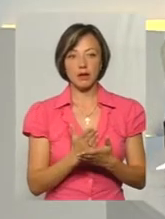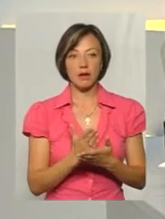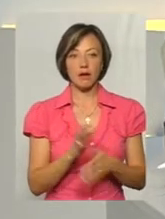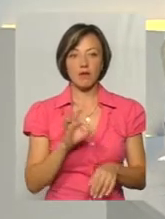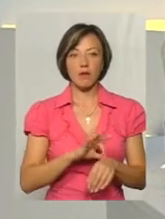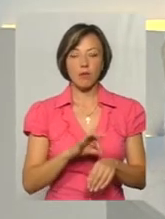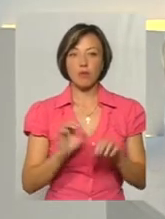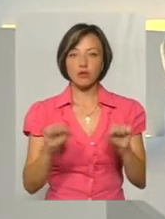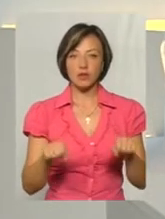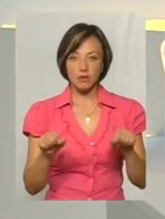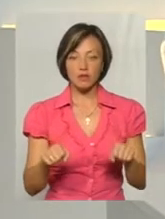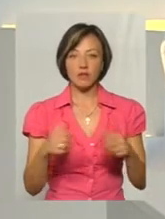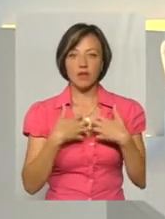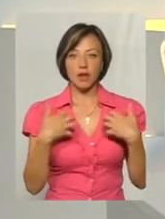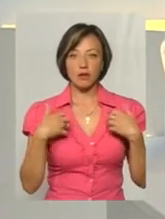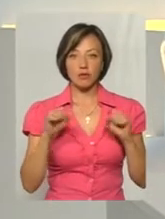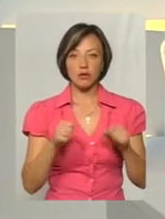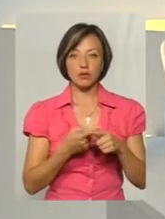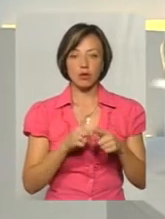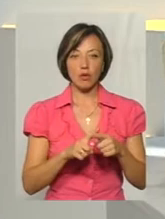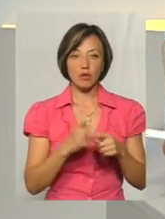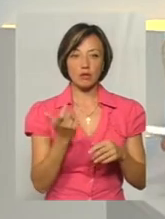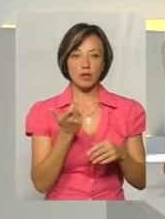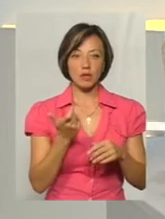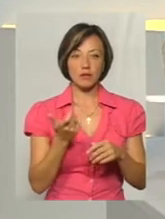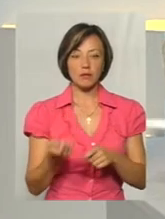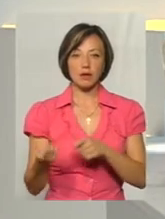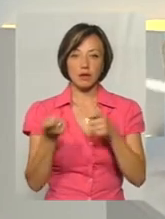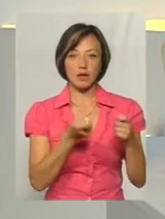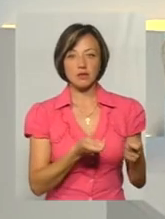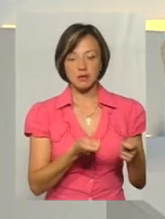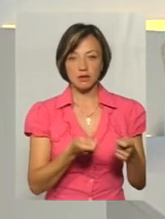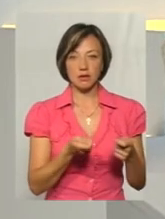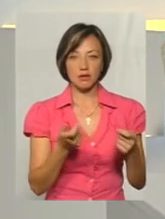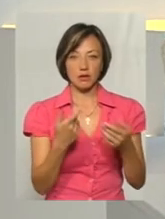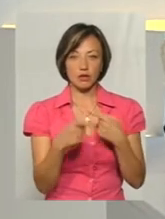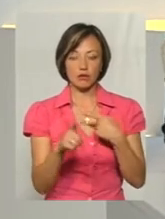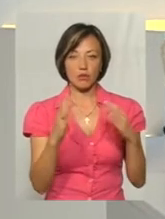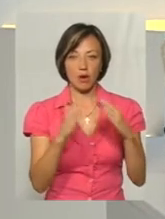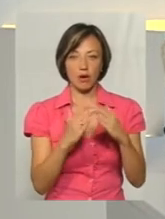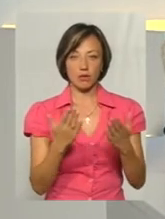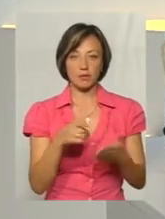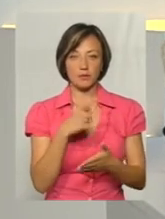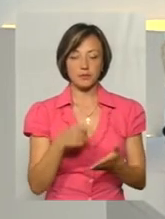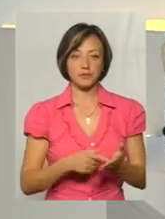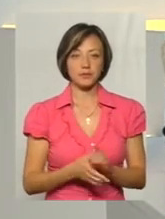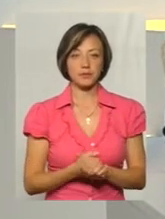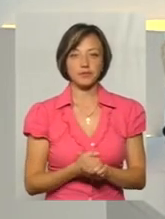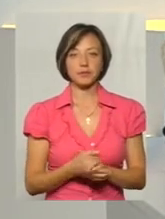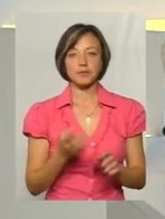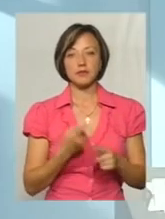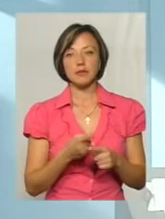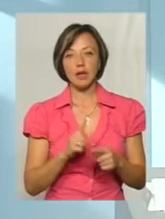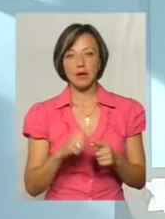є вирогідність того, що тварина може з цього господарства принести її у якусь хату? Дане